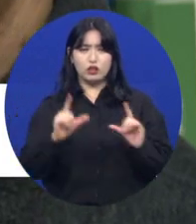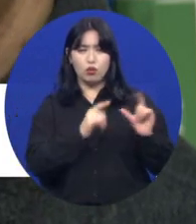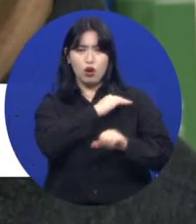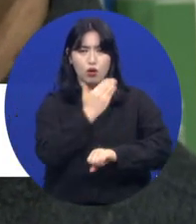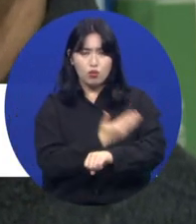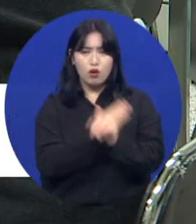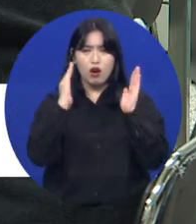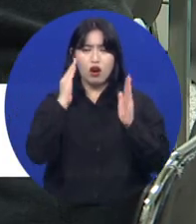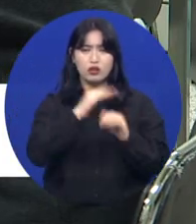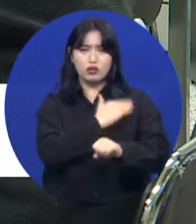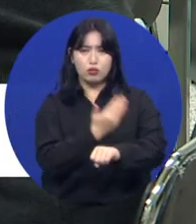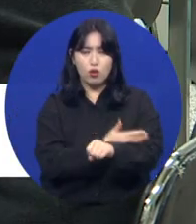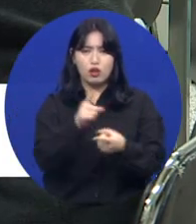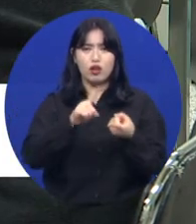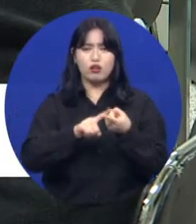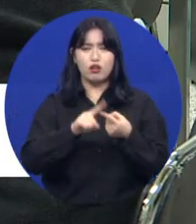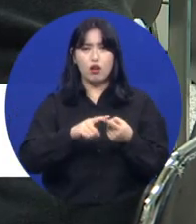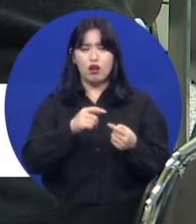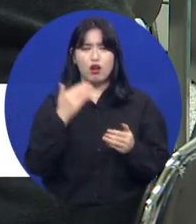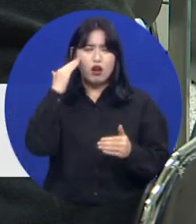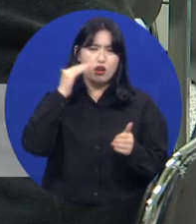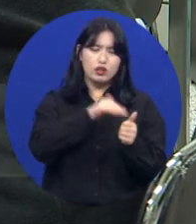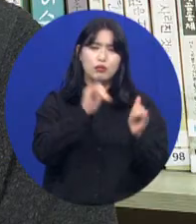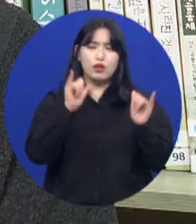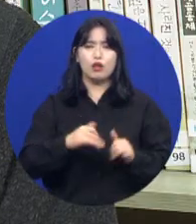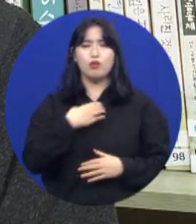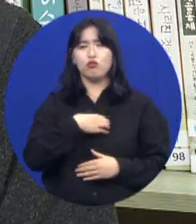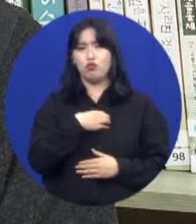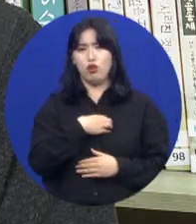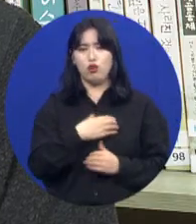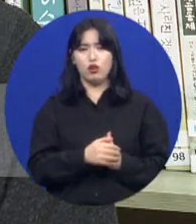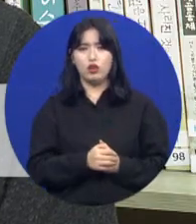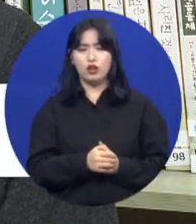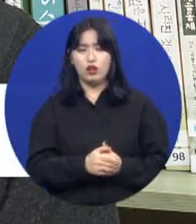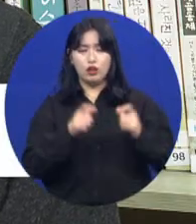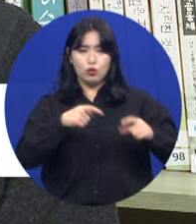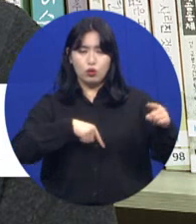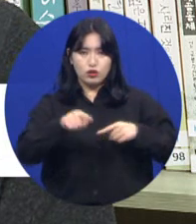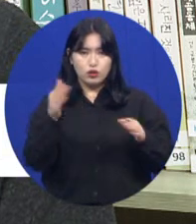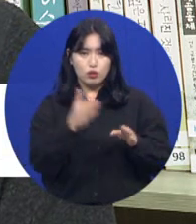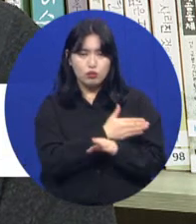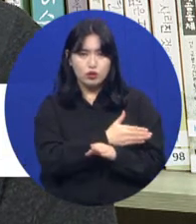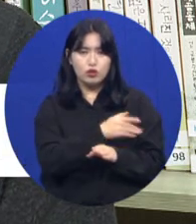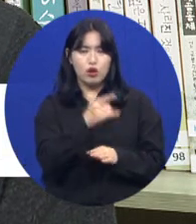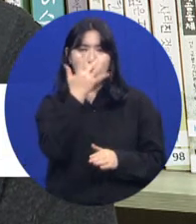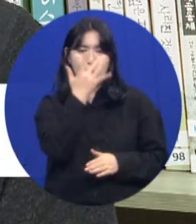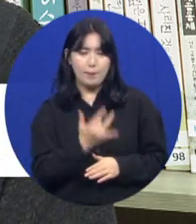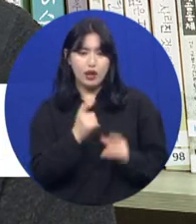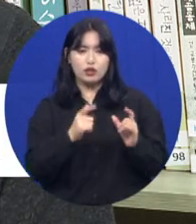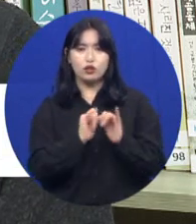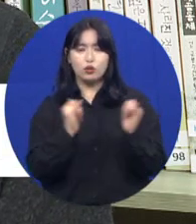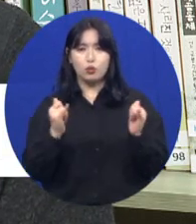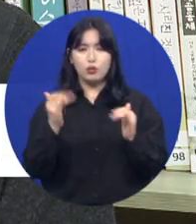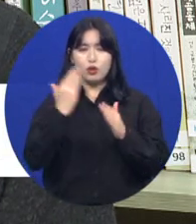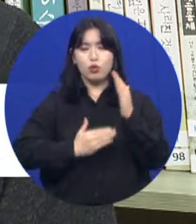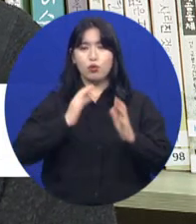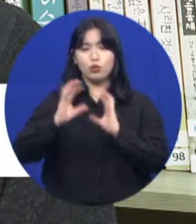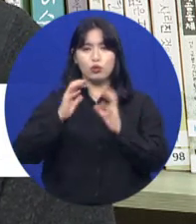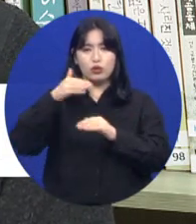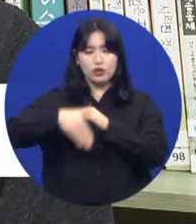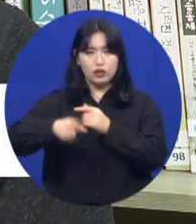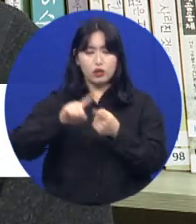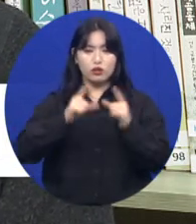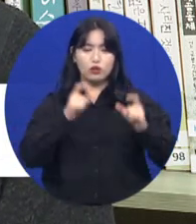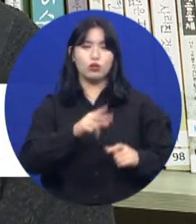학습권 침해에 대한 우려의 목소리는 여전한 상황. 도정으로부터 이렇게 누락된 그런 도민 공론화 과정을